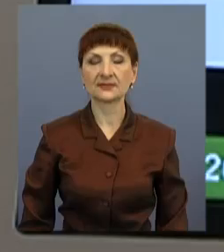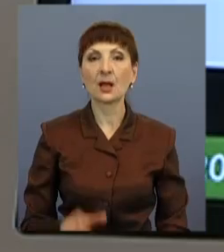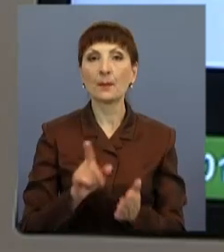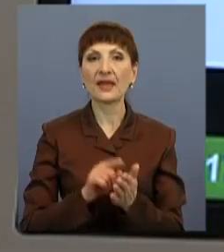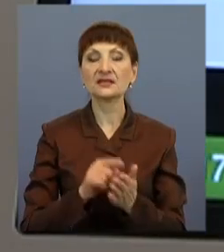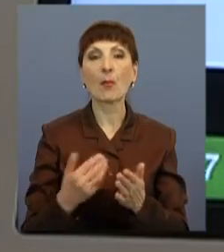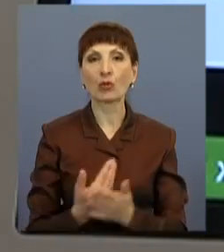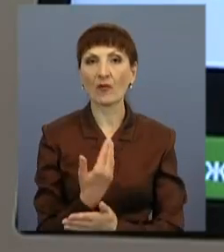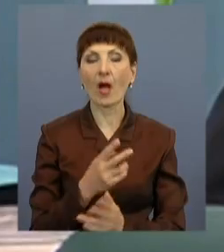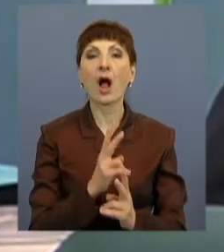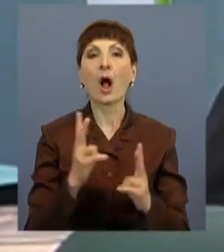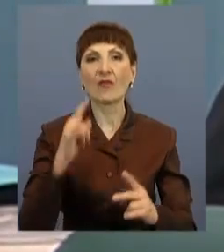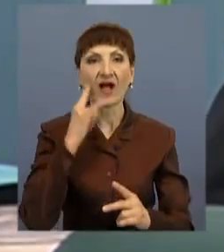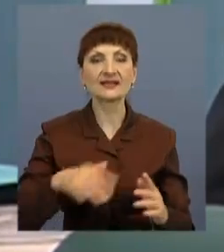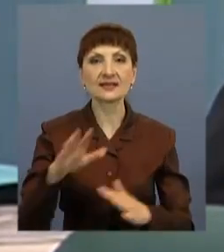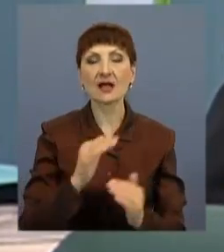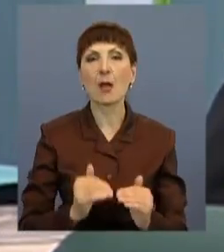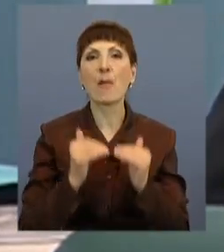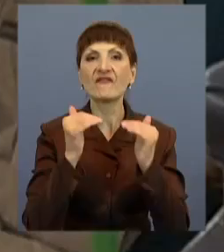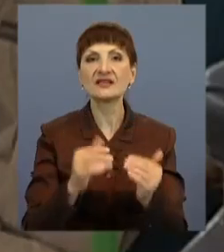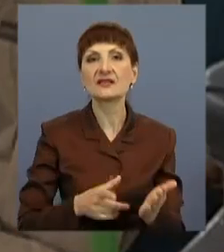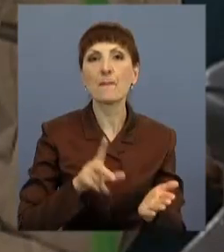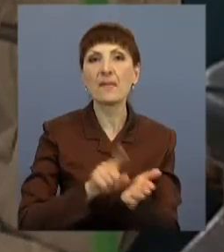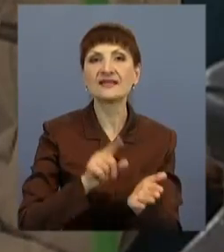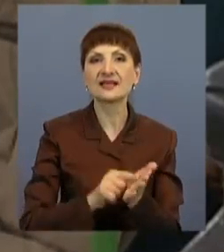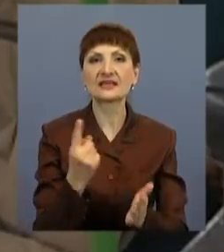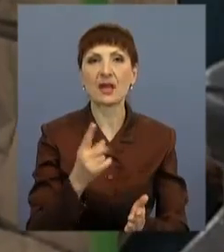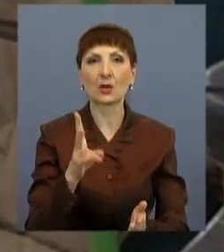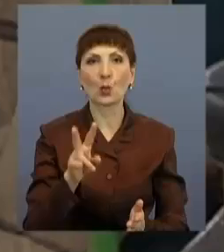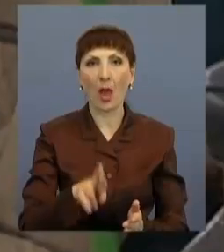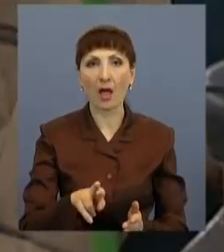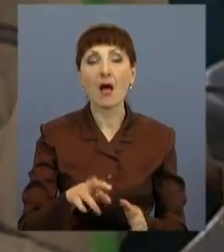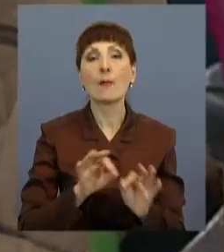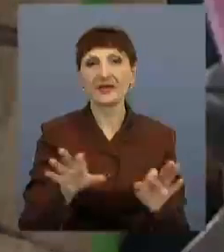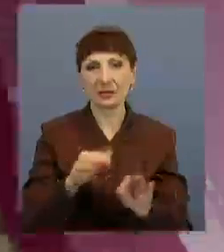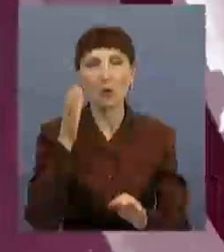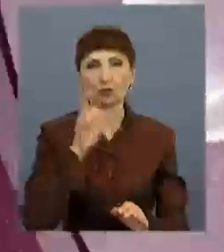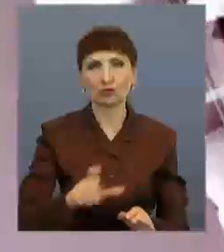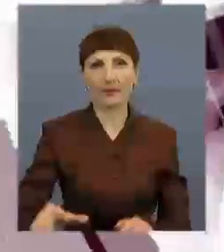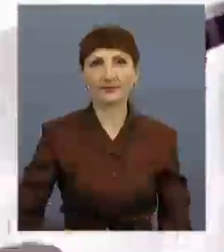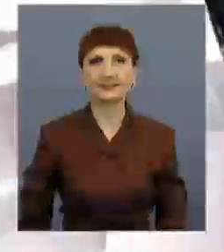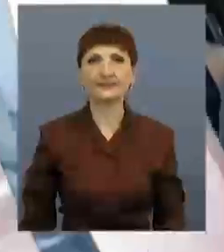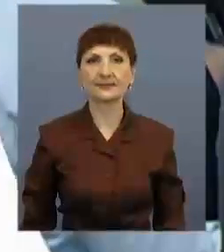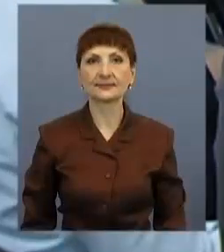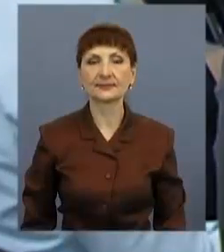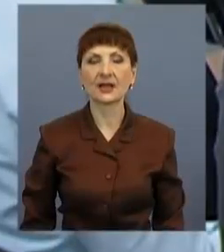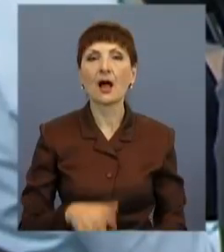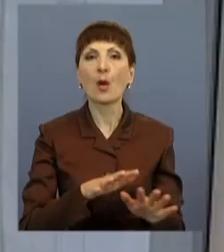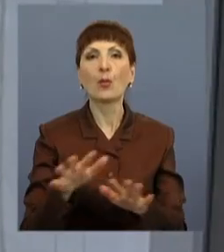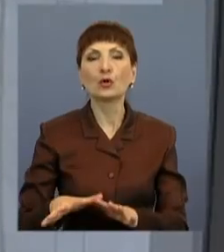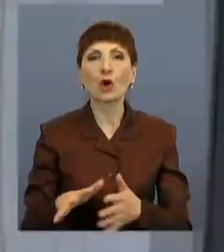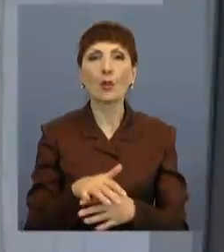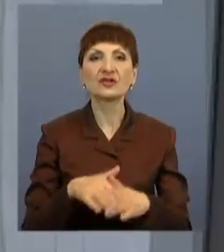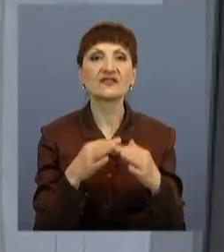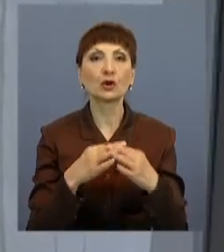Пенсии по-новому. Кому в Казахстане повысят выплаты с 1 июля, пояснит эксперт. Пункты общественного